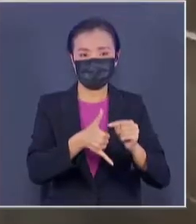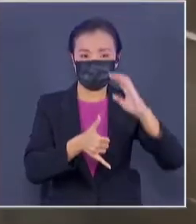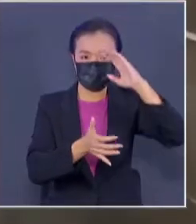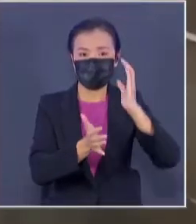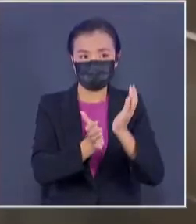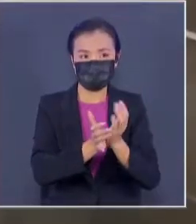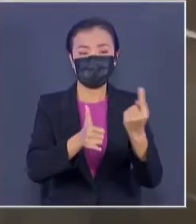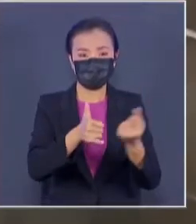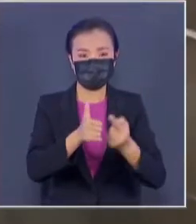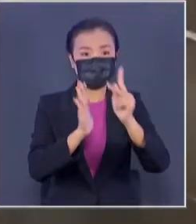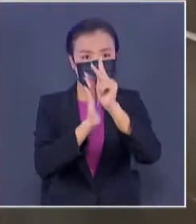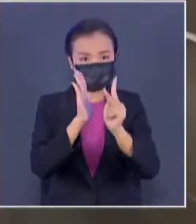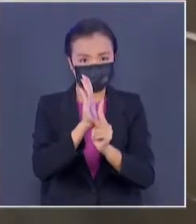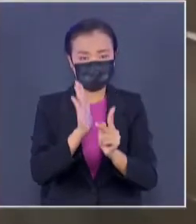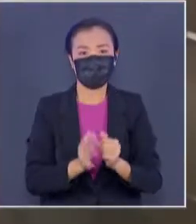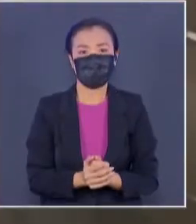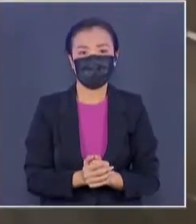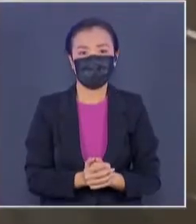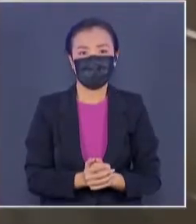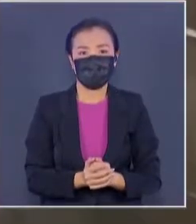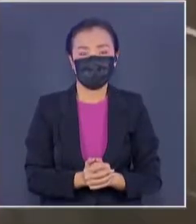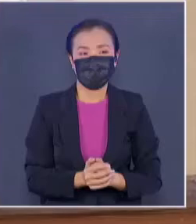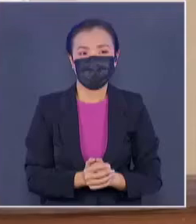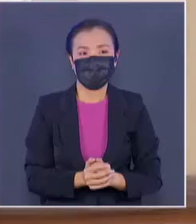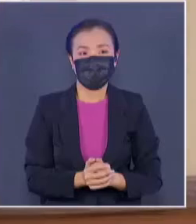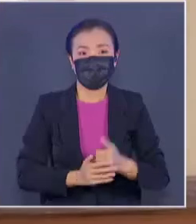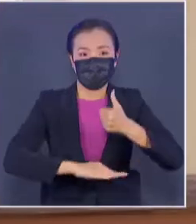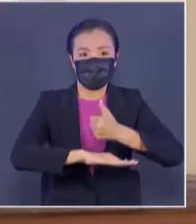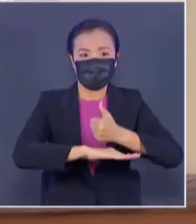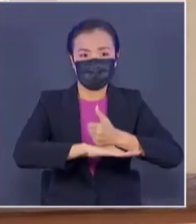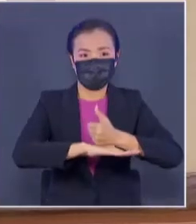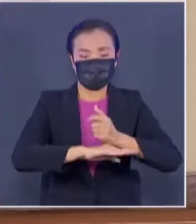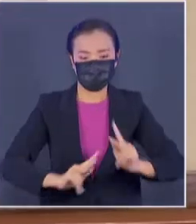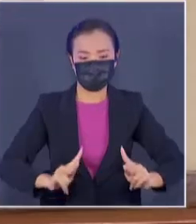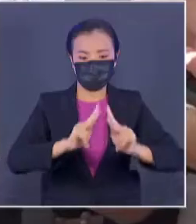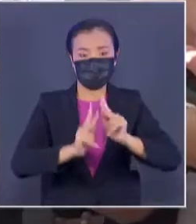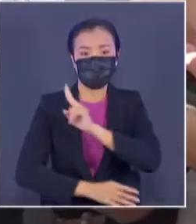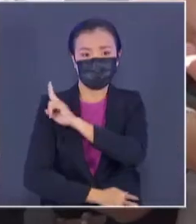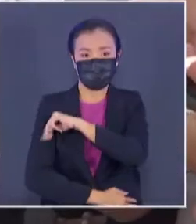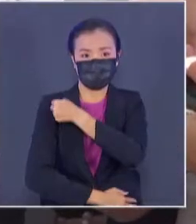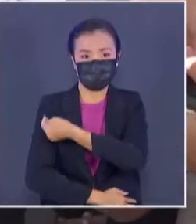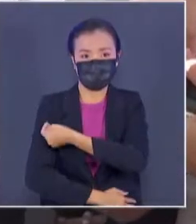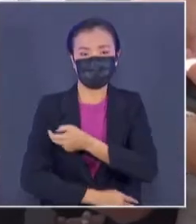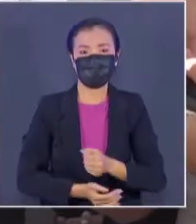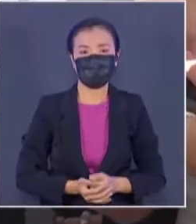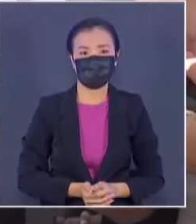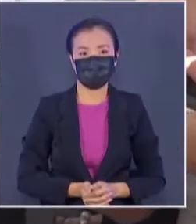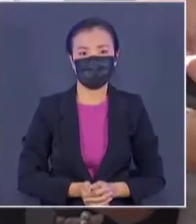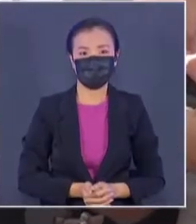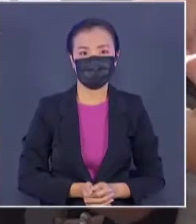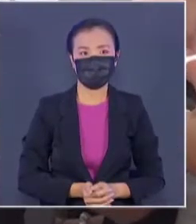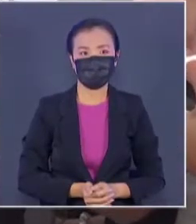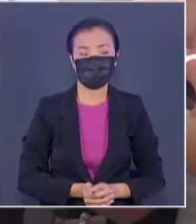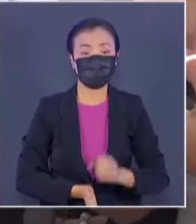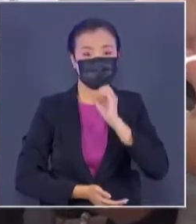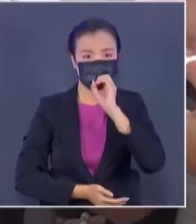ที่ตำรวจเพื่อดำเนินคดีตามกฎหมายทีนี้ทางด้านนายอนุทินชาญวีรกูลครับรองนายกรัฐมนตรีและรัฐมนตรีว่าการกระทรวงสาธารณสุขท่